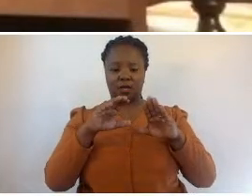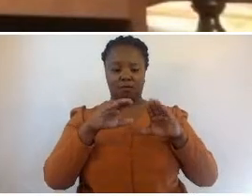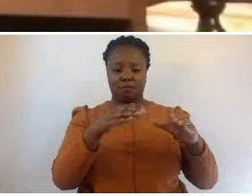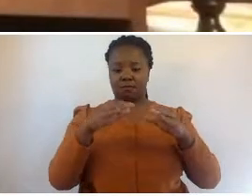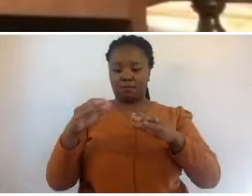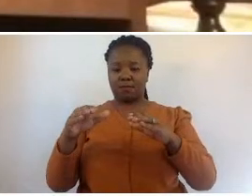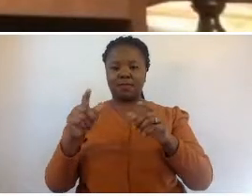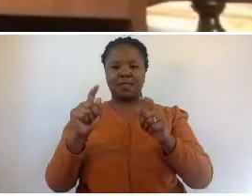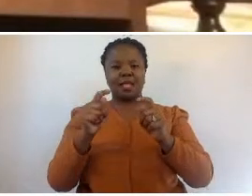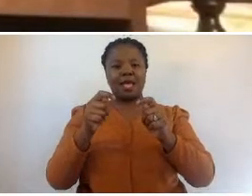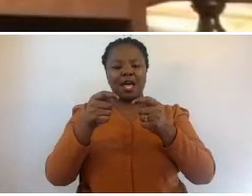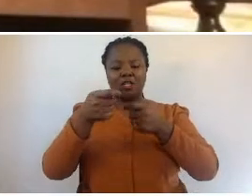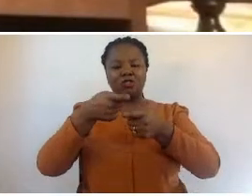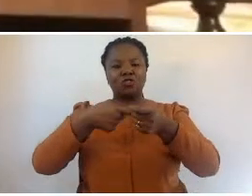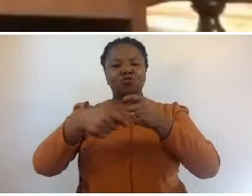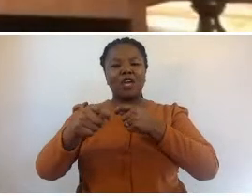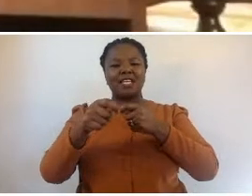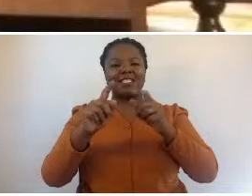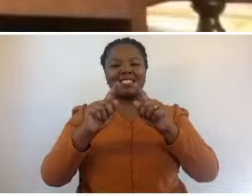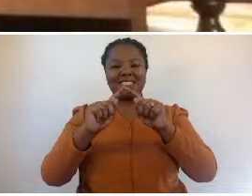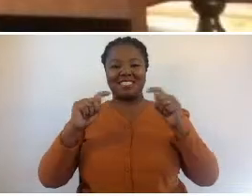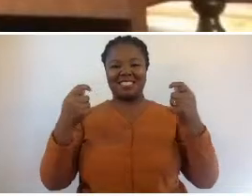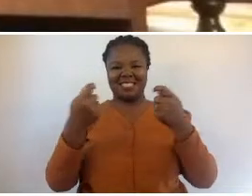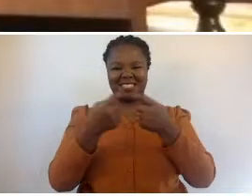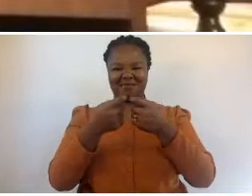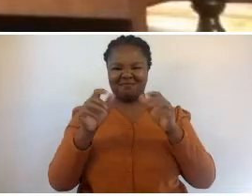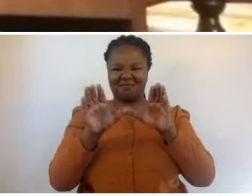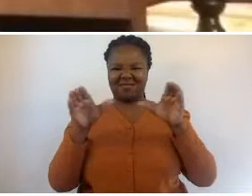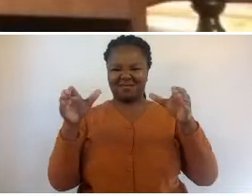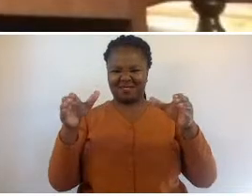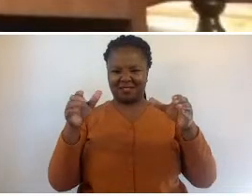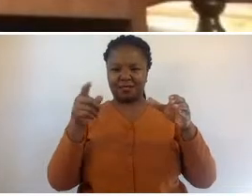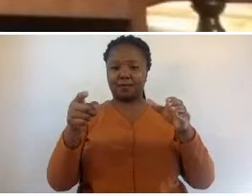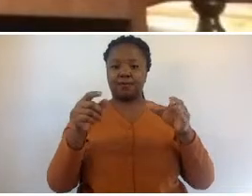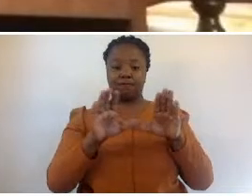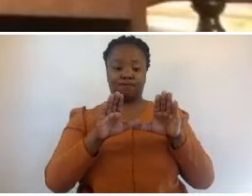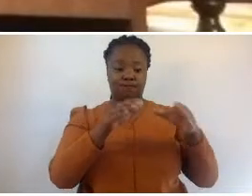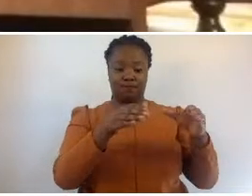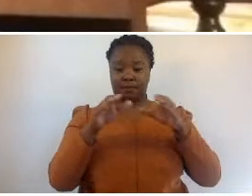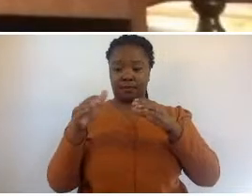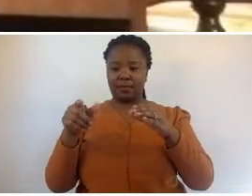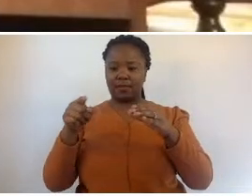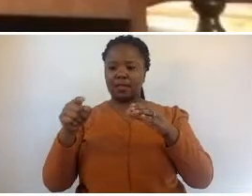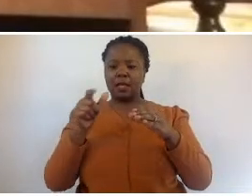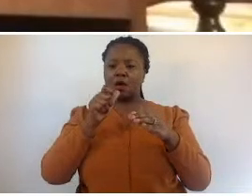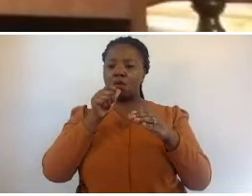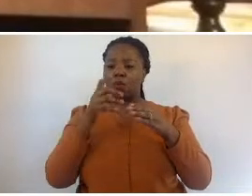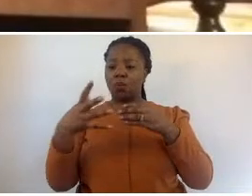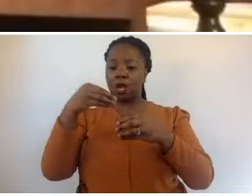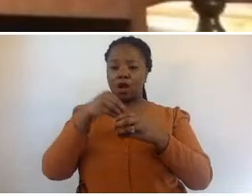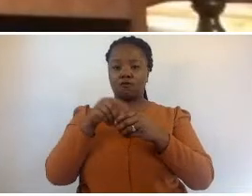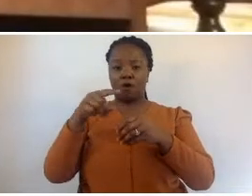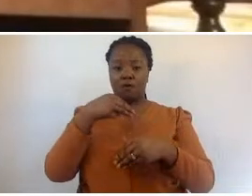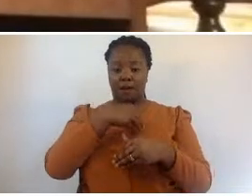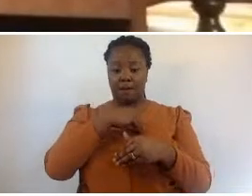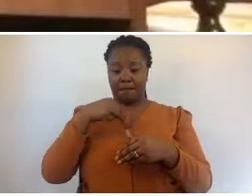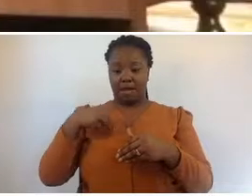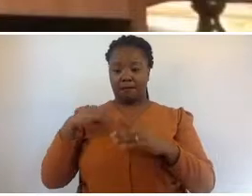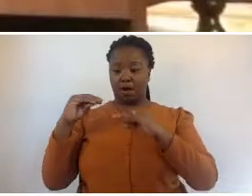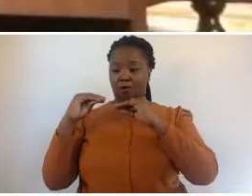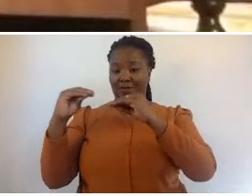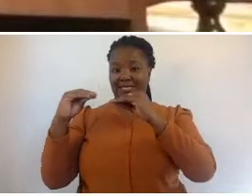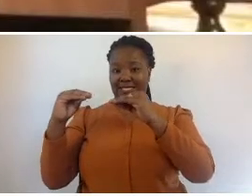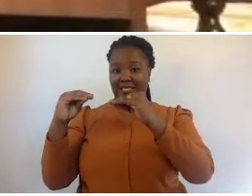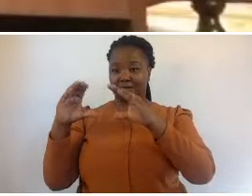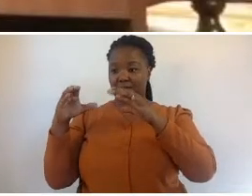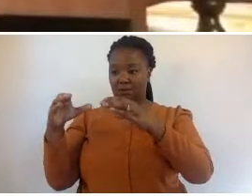le changement sont des membres de la fraternité des enseignants qui sont